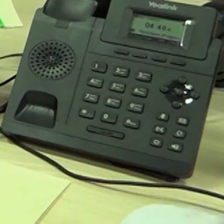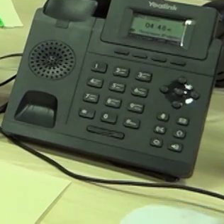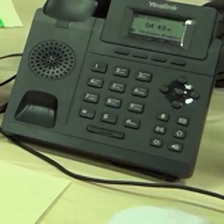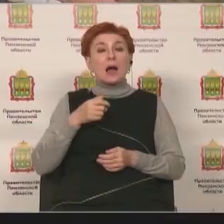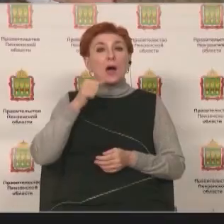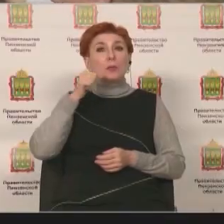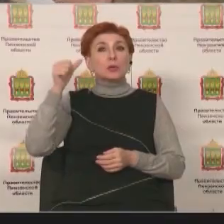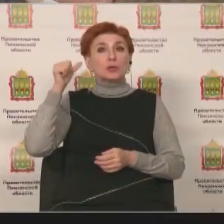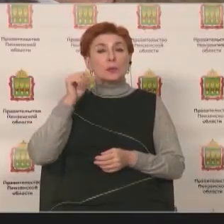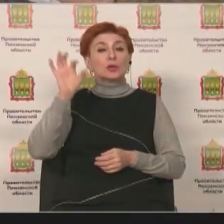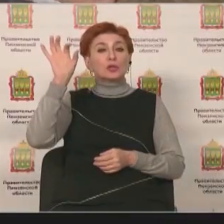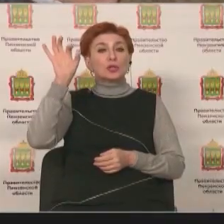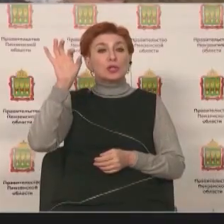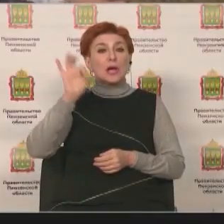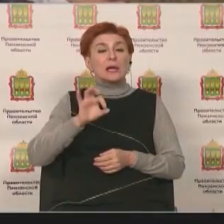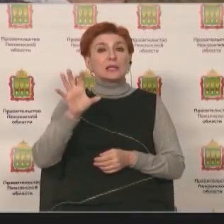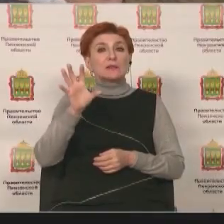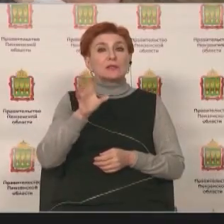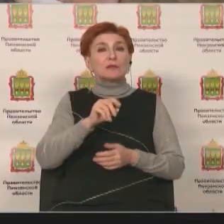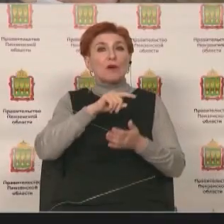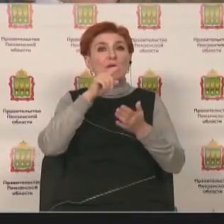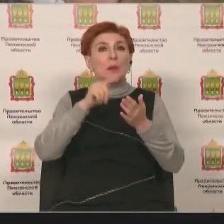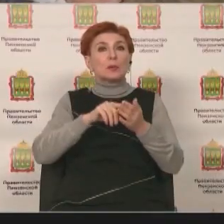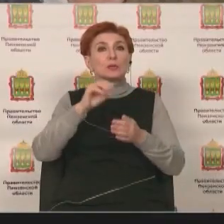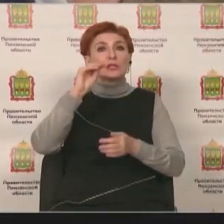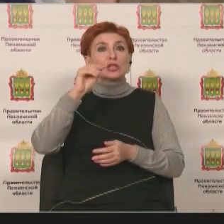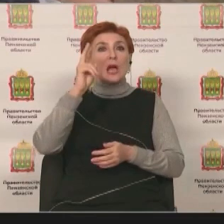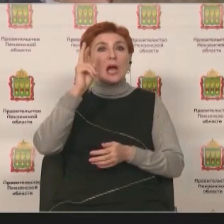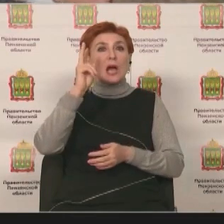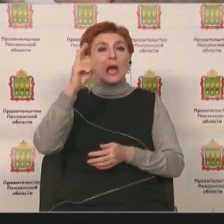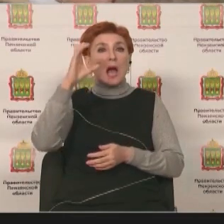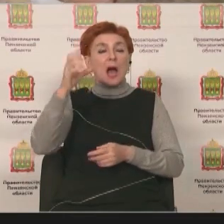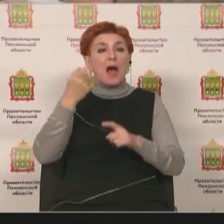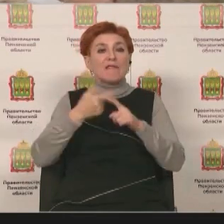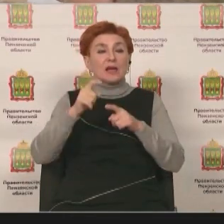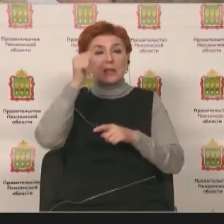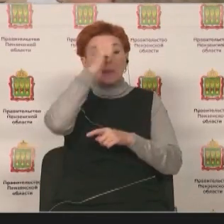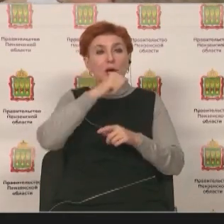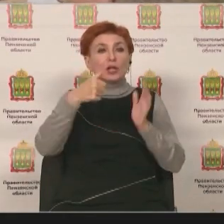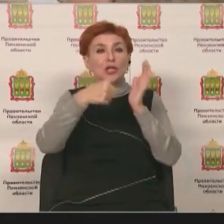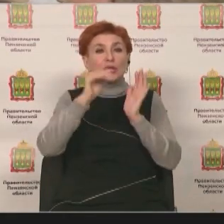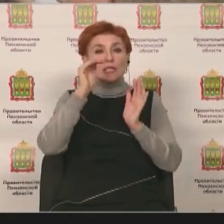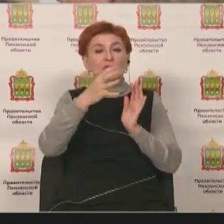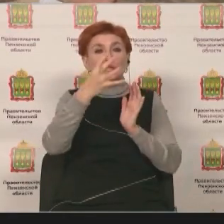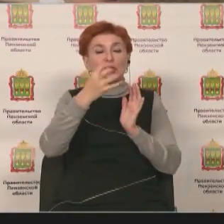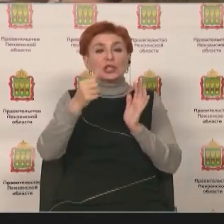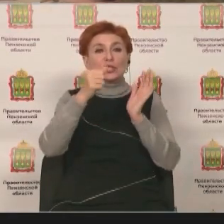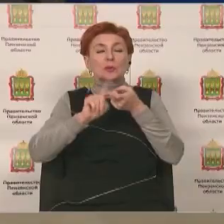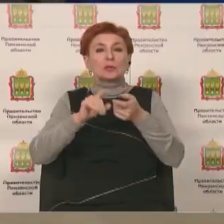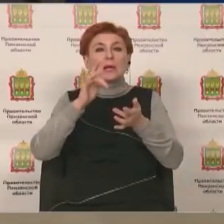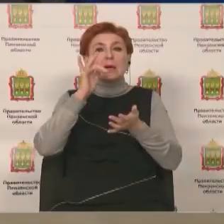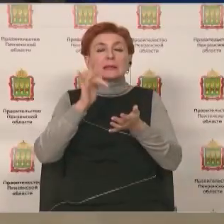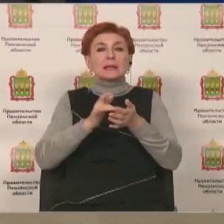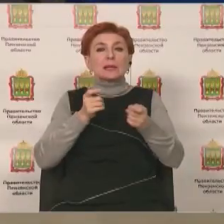базе ЦУРа. Во время прямых включений сотрудники озвучивали вопросы, которые поступили через социальные сети и чат-бот в